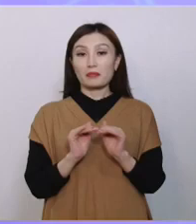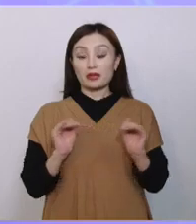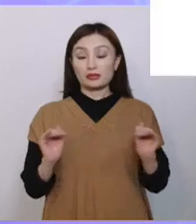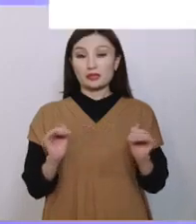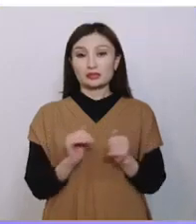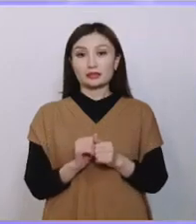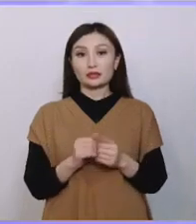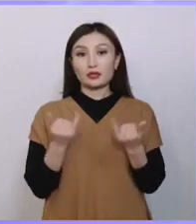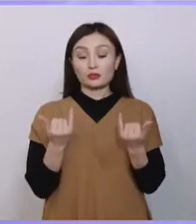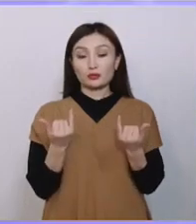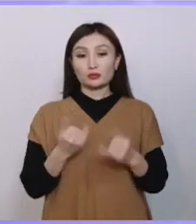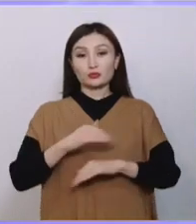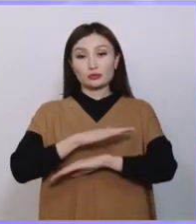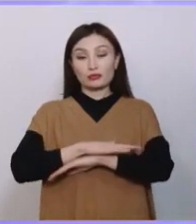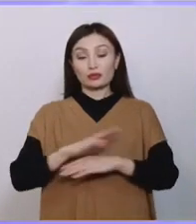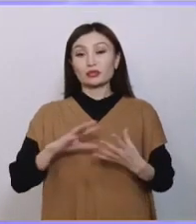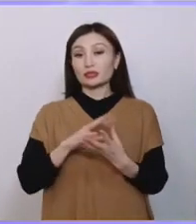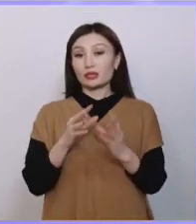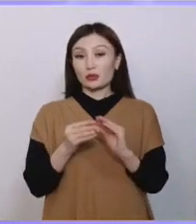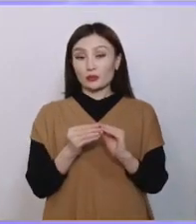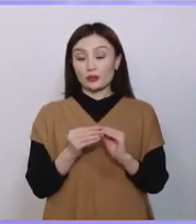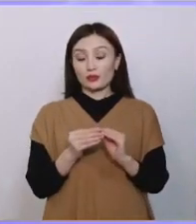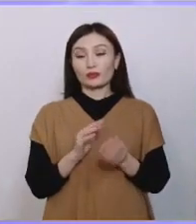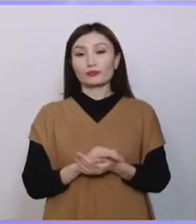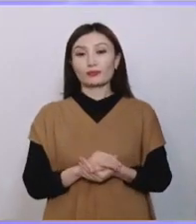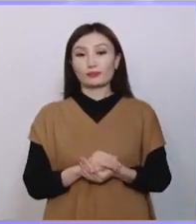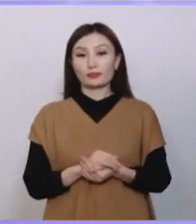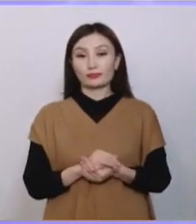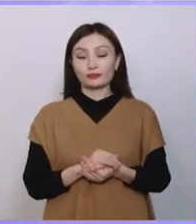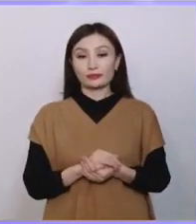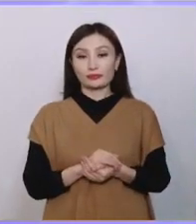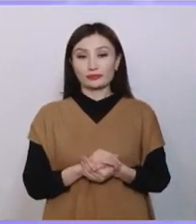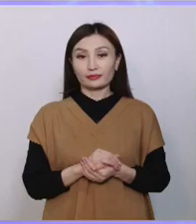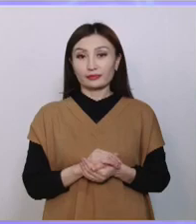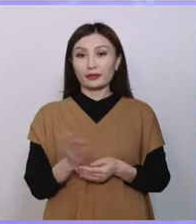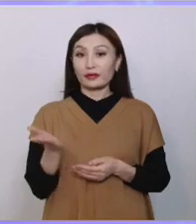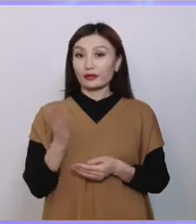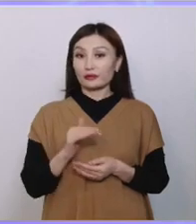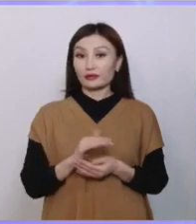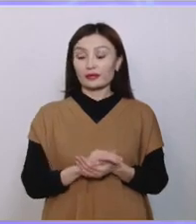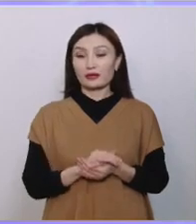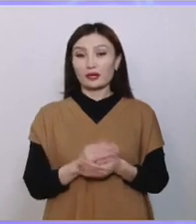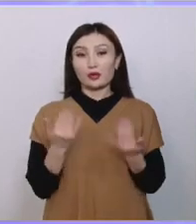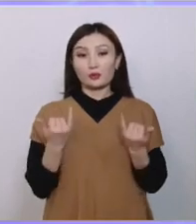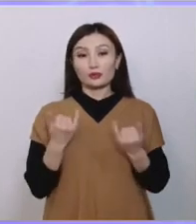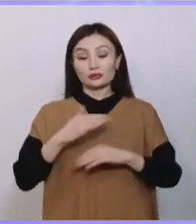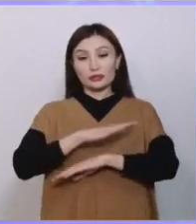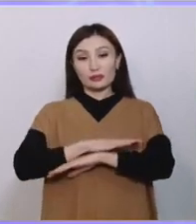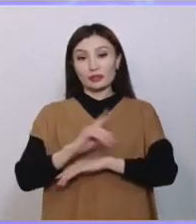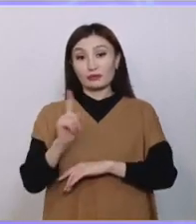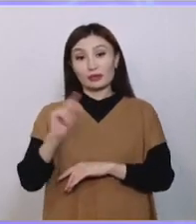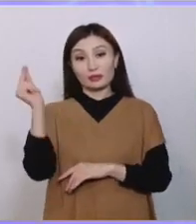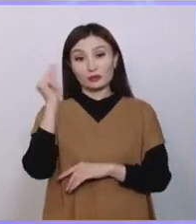Балдар, бүгінгі сауақты жиынтықтауға кезек келді. Келгіле, бүгін сауақта